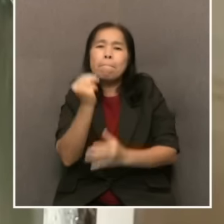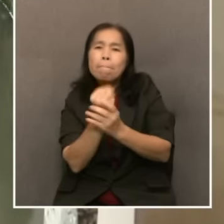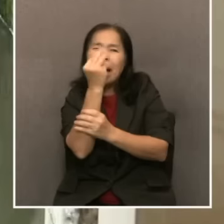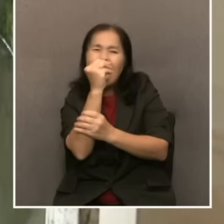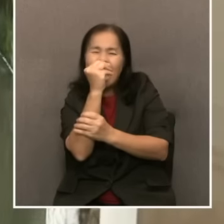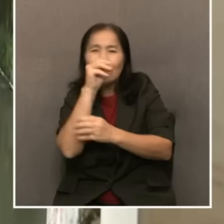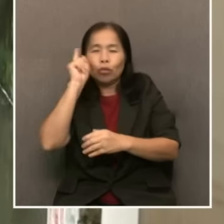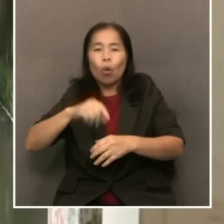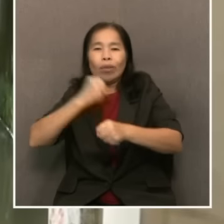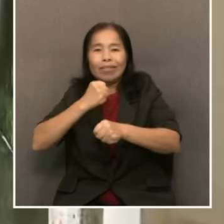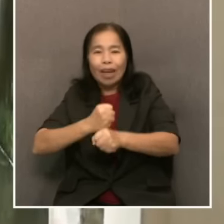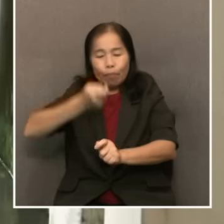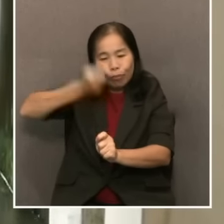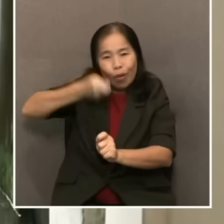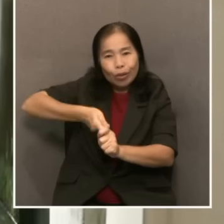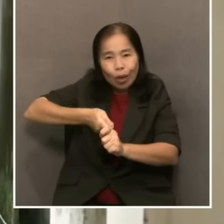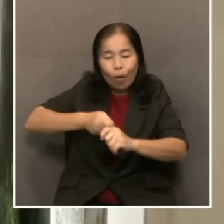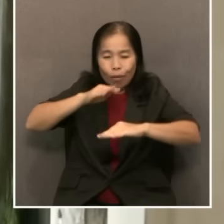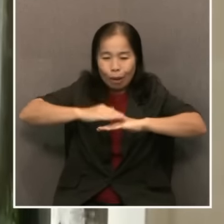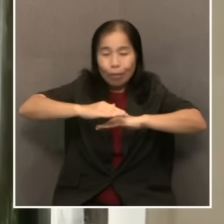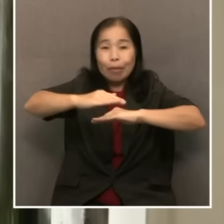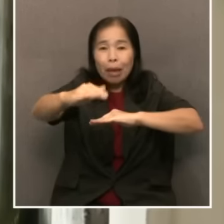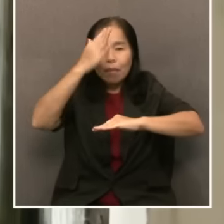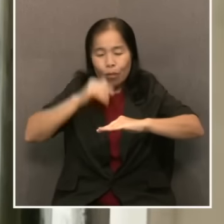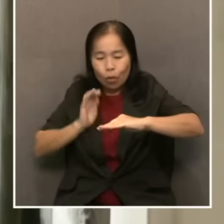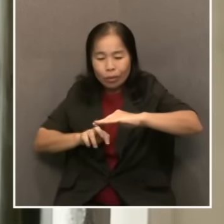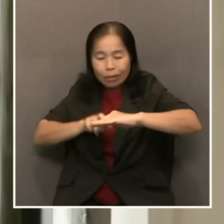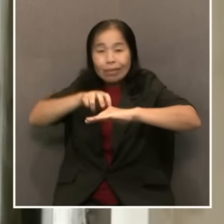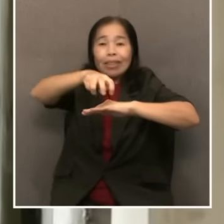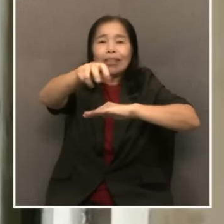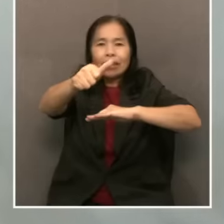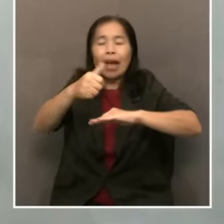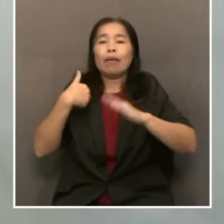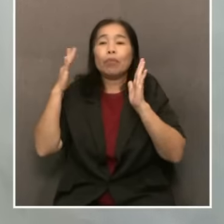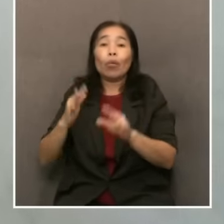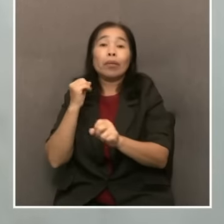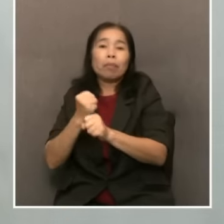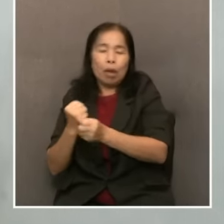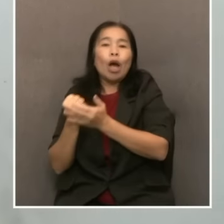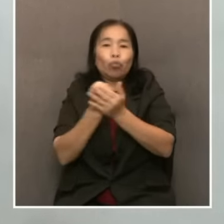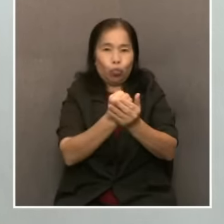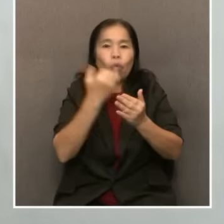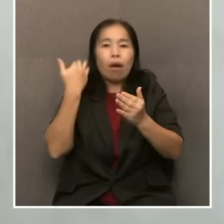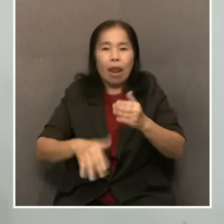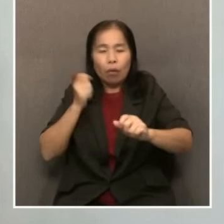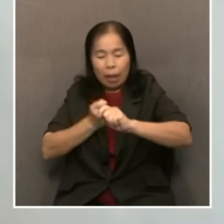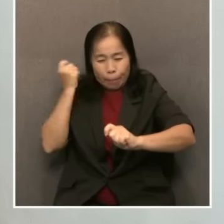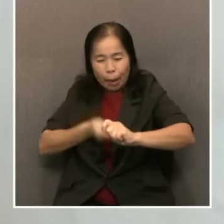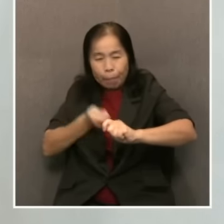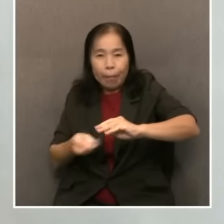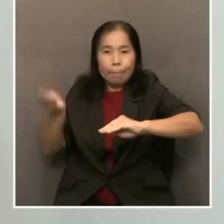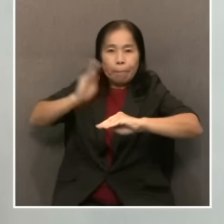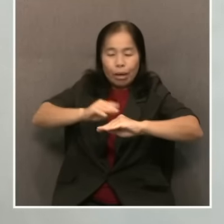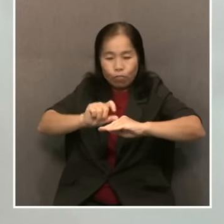นครนนทบุรีเมื่อวานนี้ก็มีเจ้าหน้าที่เข้ามาต่อเติมสะพานไม้ให้มีความสูง 80ซม